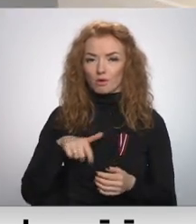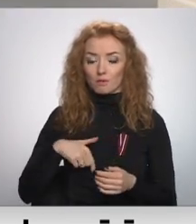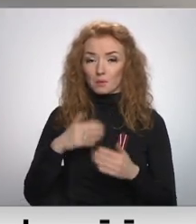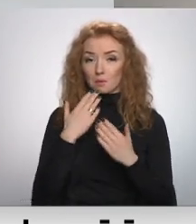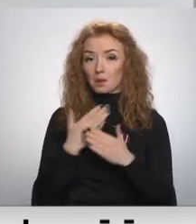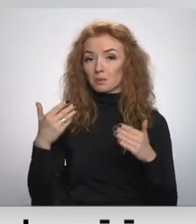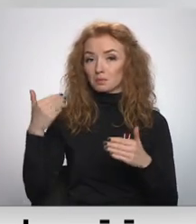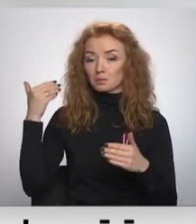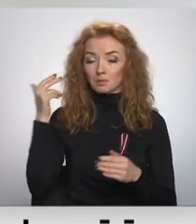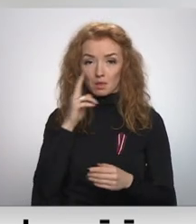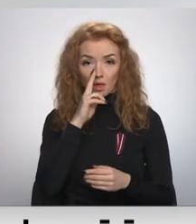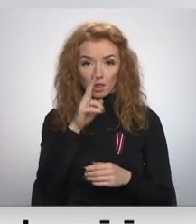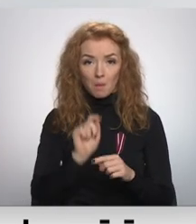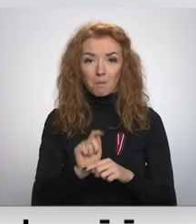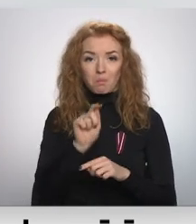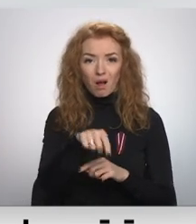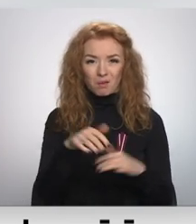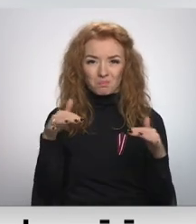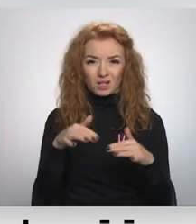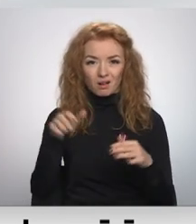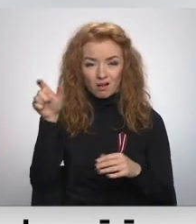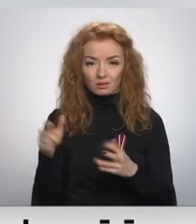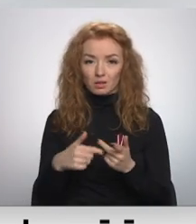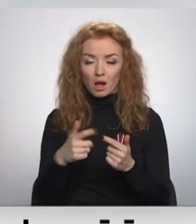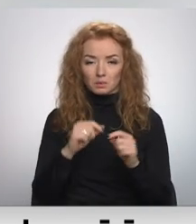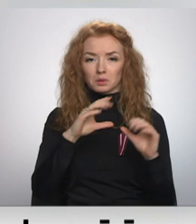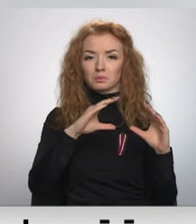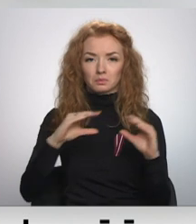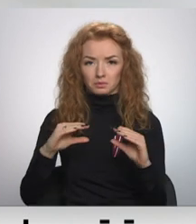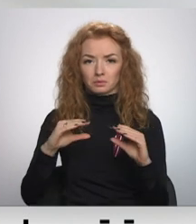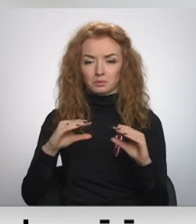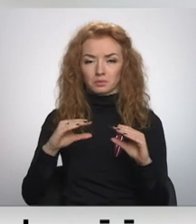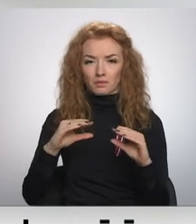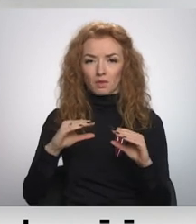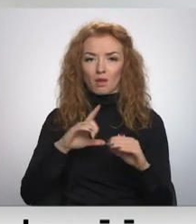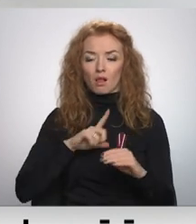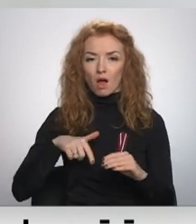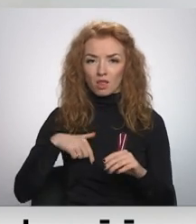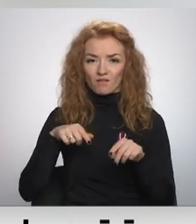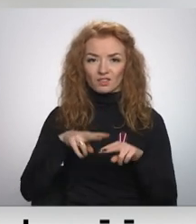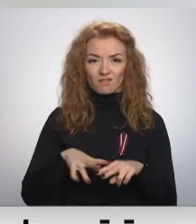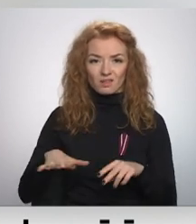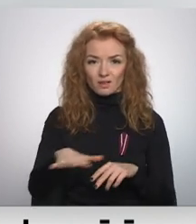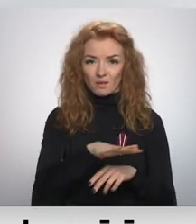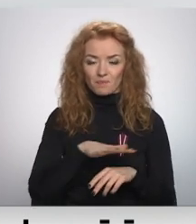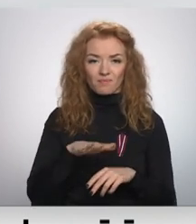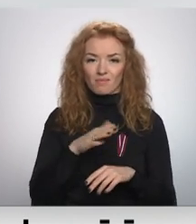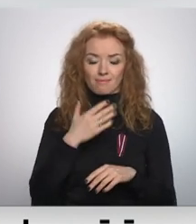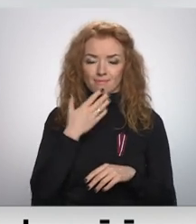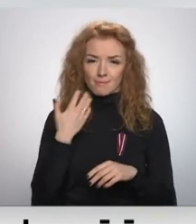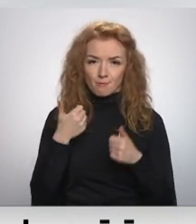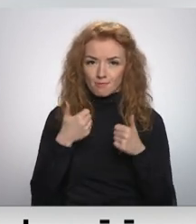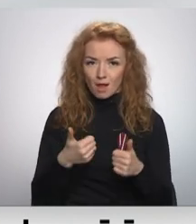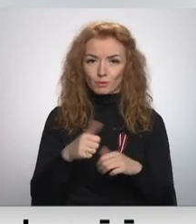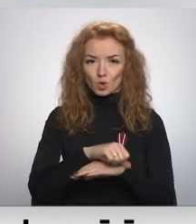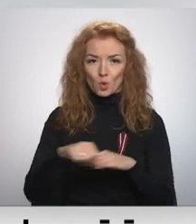Pēdējās nedēļas jāsaka, pārkāpējs skaits ir stabilizējies diezgan vienmērīgs. Latvijas geogrāfiskais izvietojums ir nepateicīgs